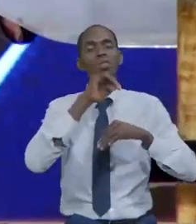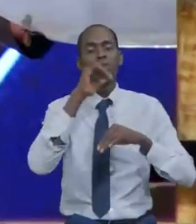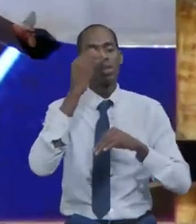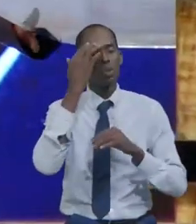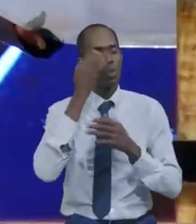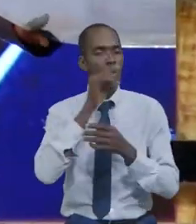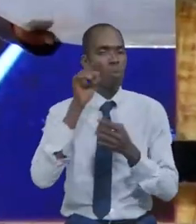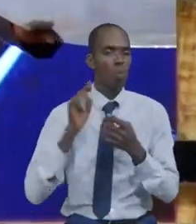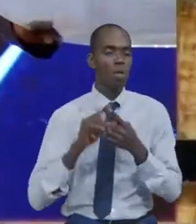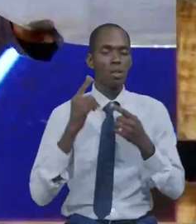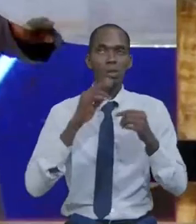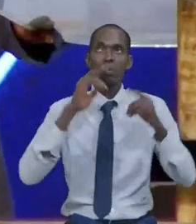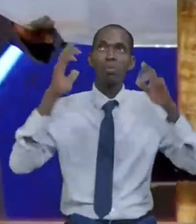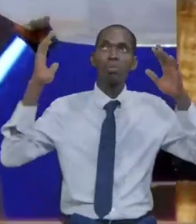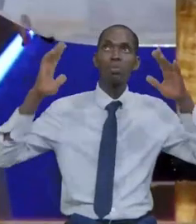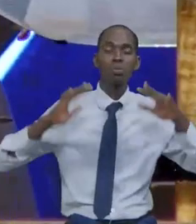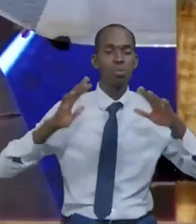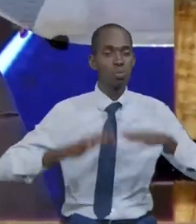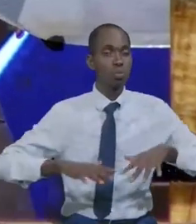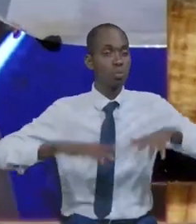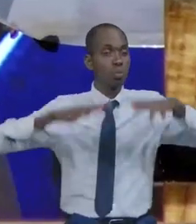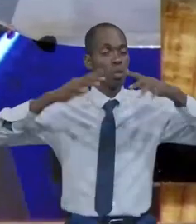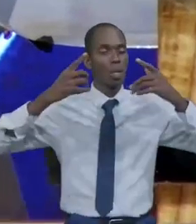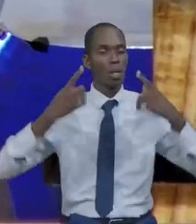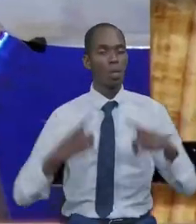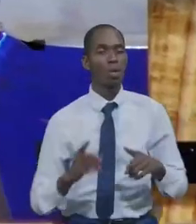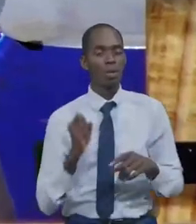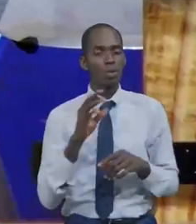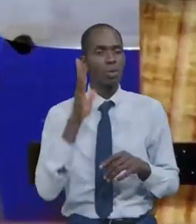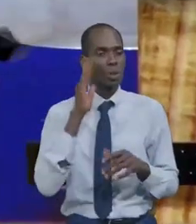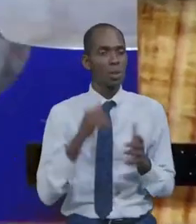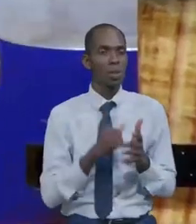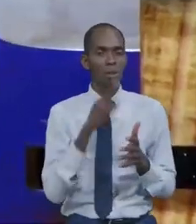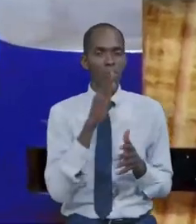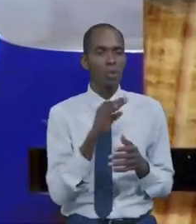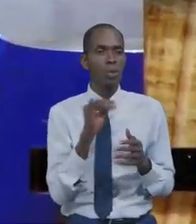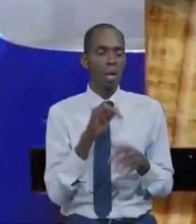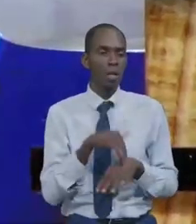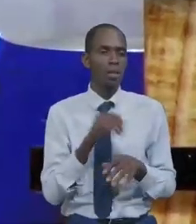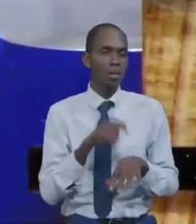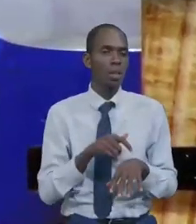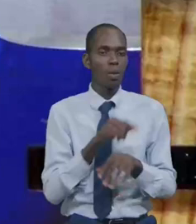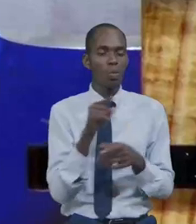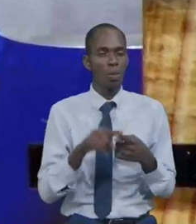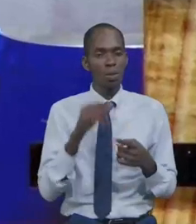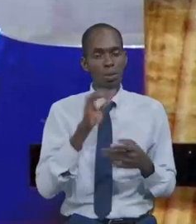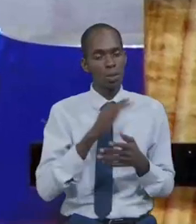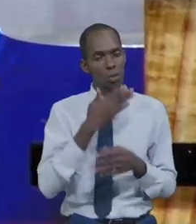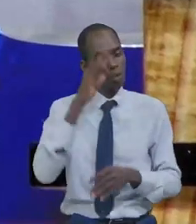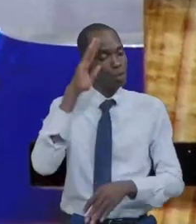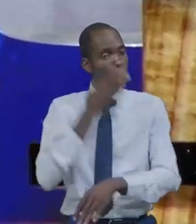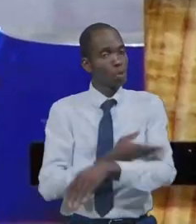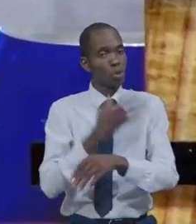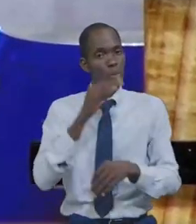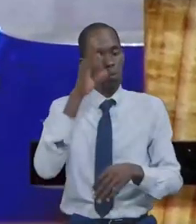venu les emporter. Ainsi il en sera où le jour le Fils de l'homme viendra. Il peut venir la nuit,